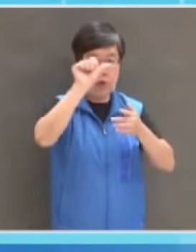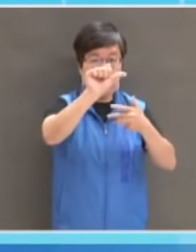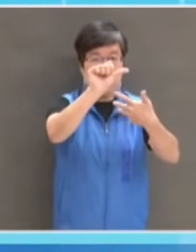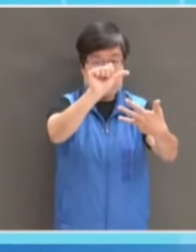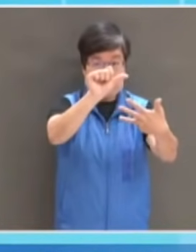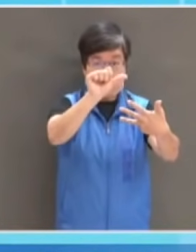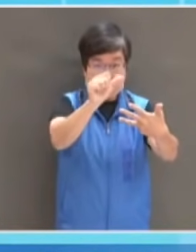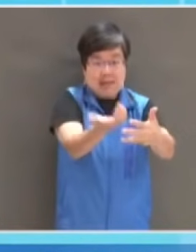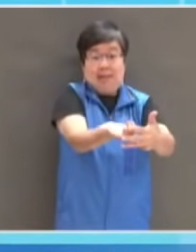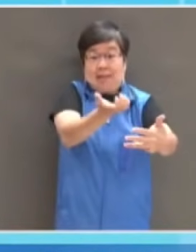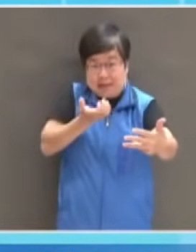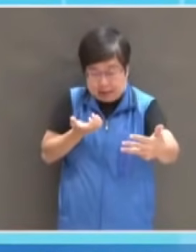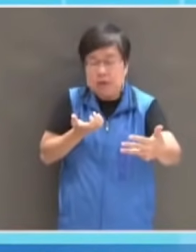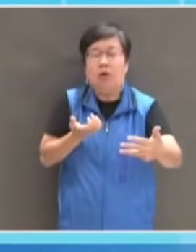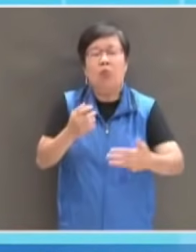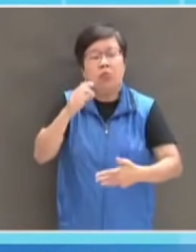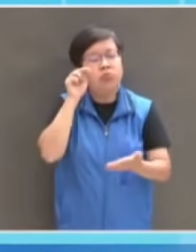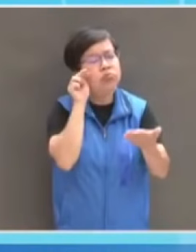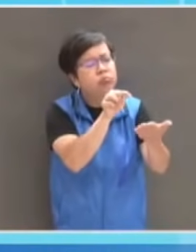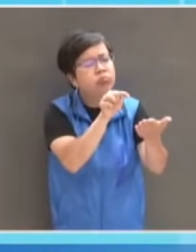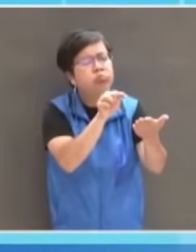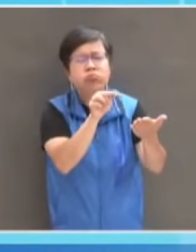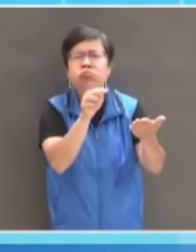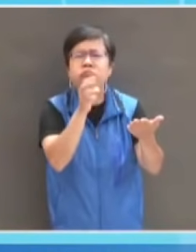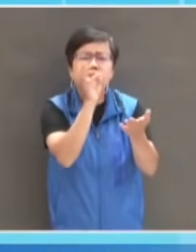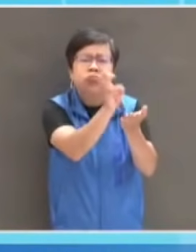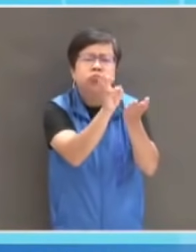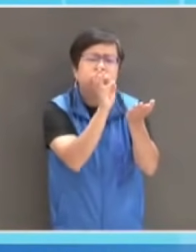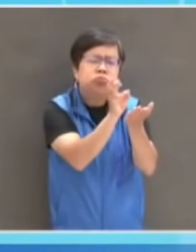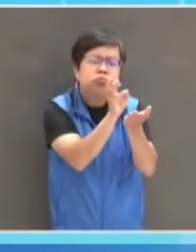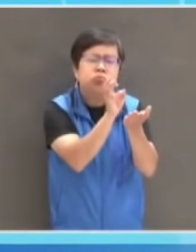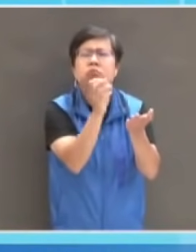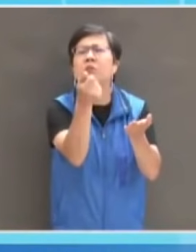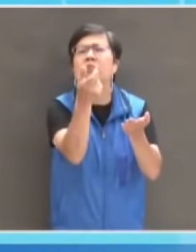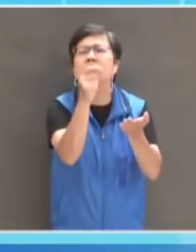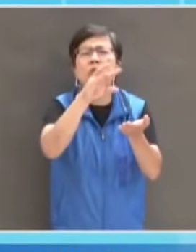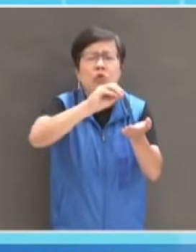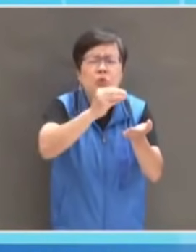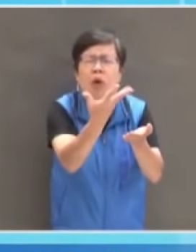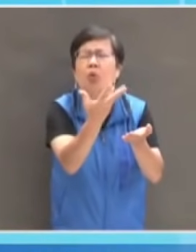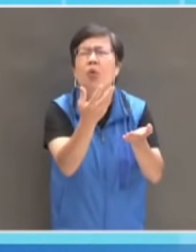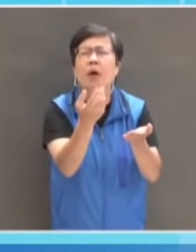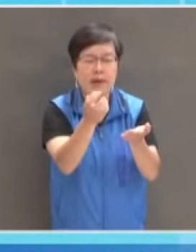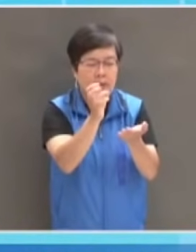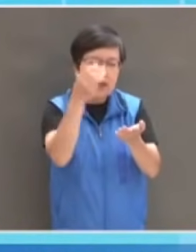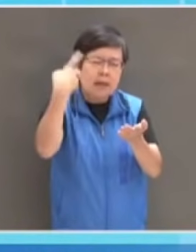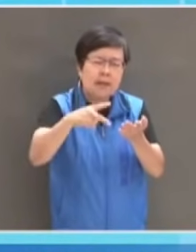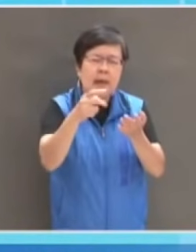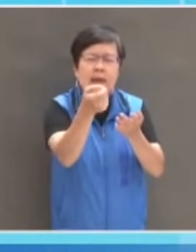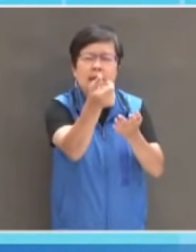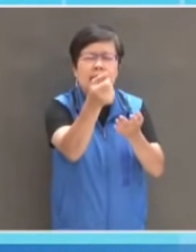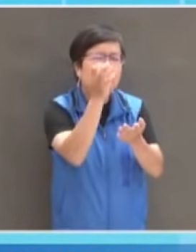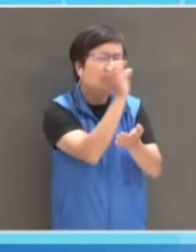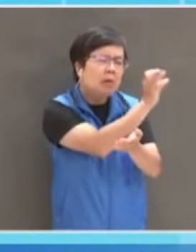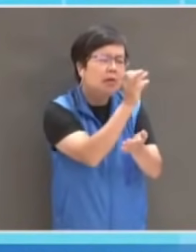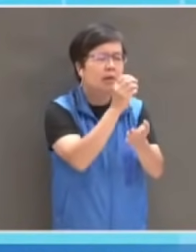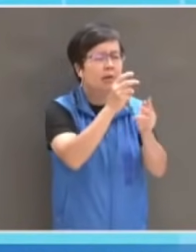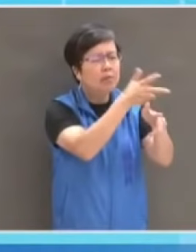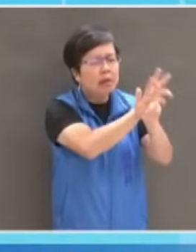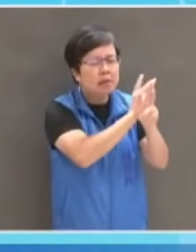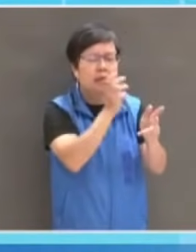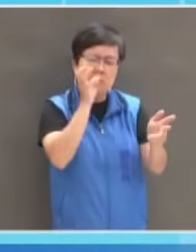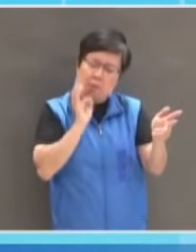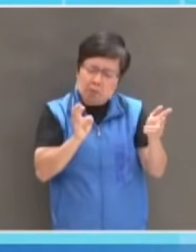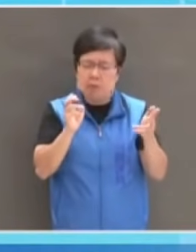前，我们只看到一扁状在万华，还有零星的在板桥、在中